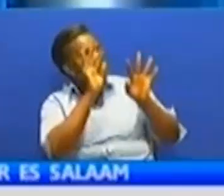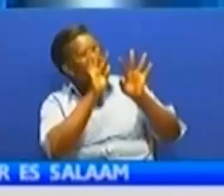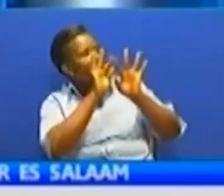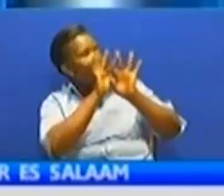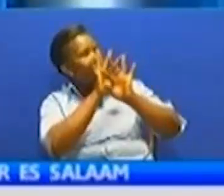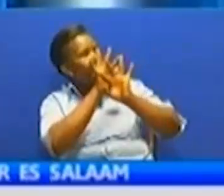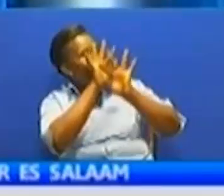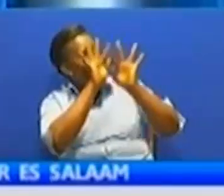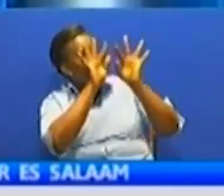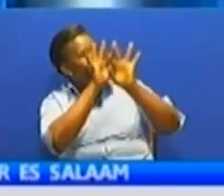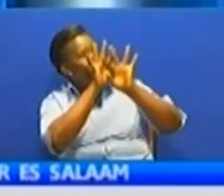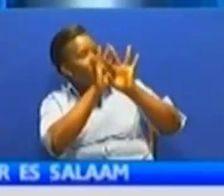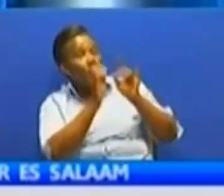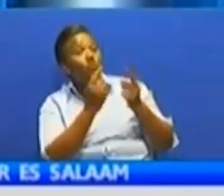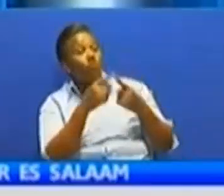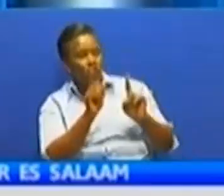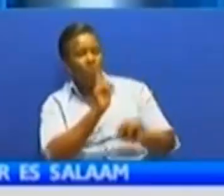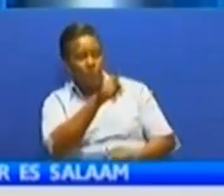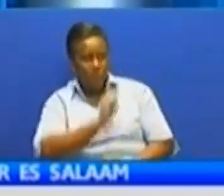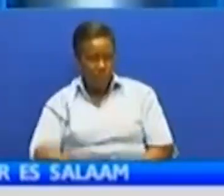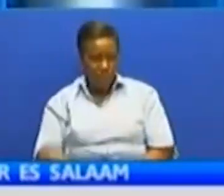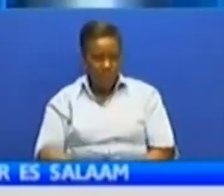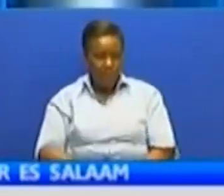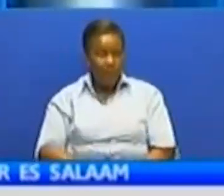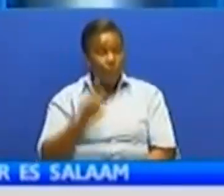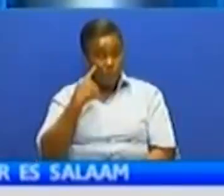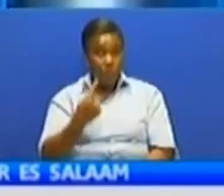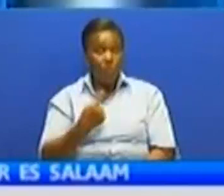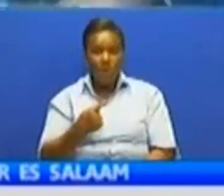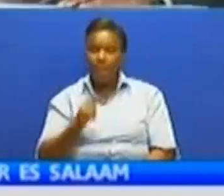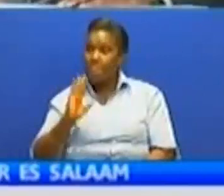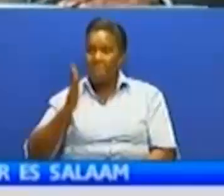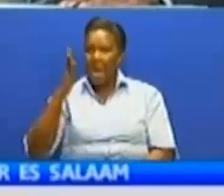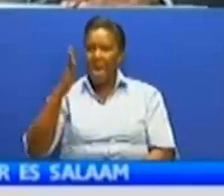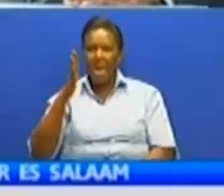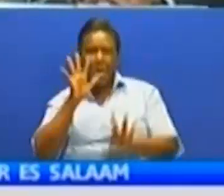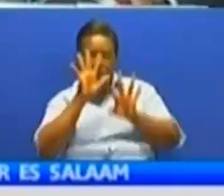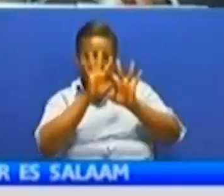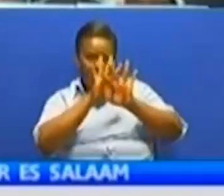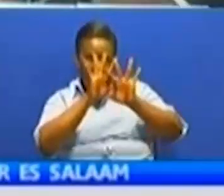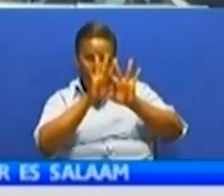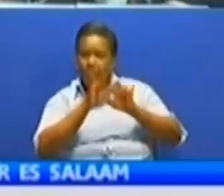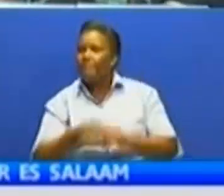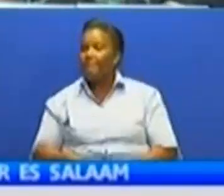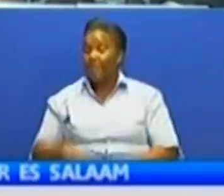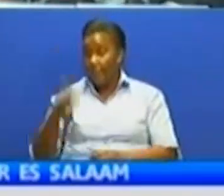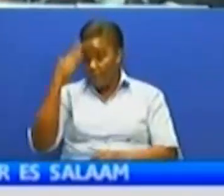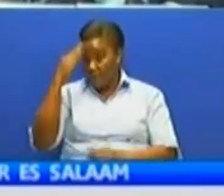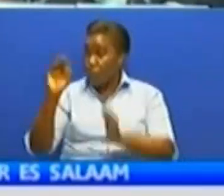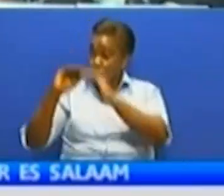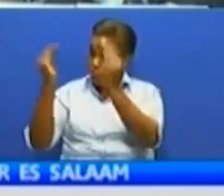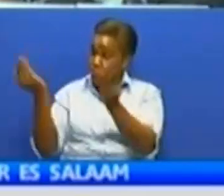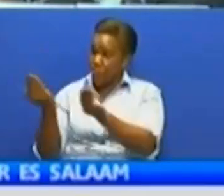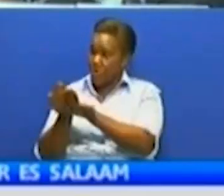hata kichwani hisi tofauti kati ya hivyo vitu viwili. Aha. Kwa hiyo ndio kufifia kwa mwanga. Aha. Pengine dunia inazunguka na